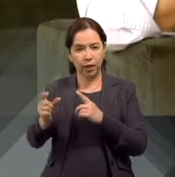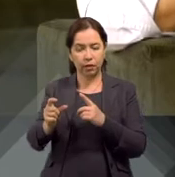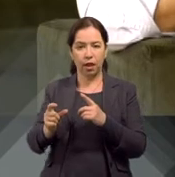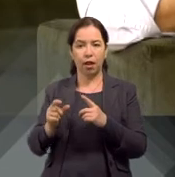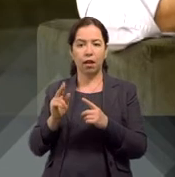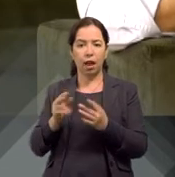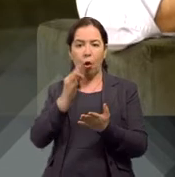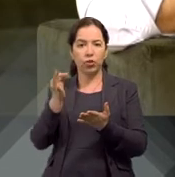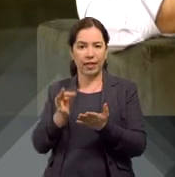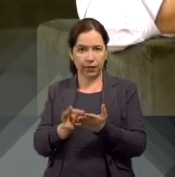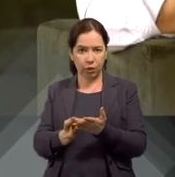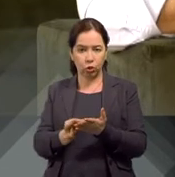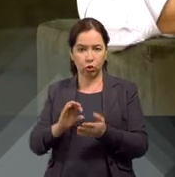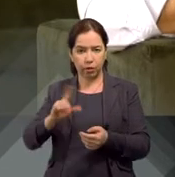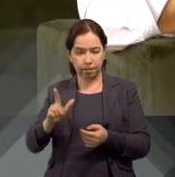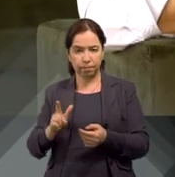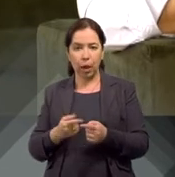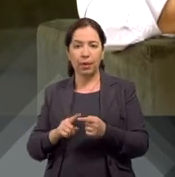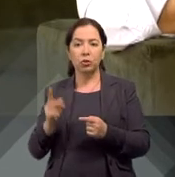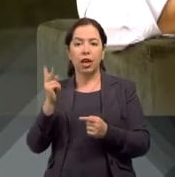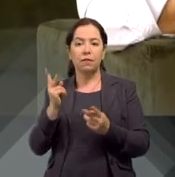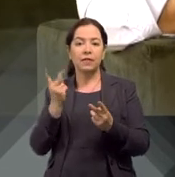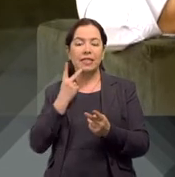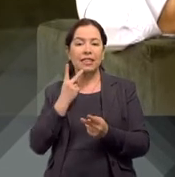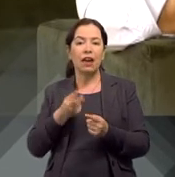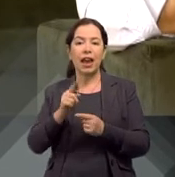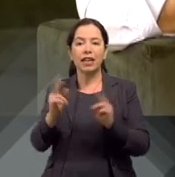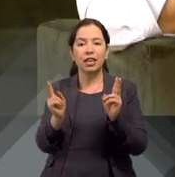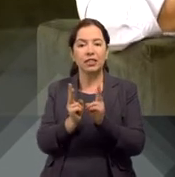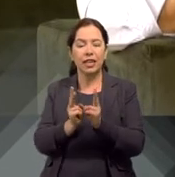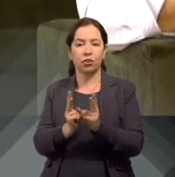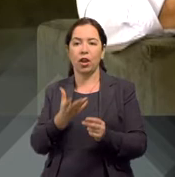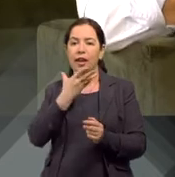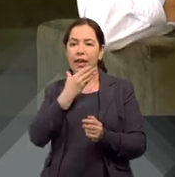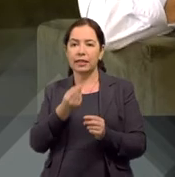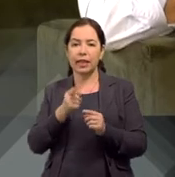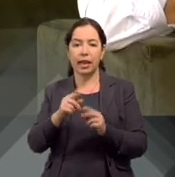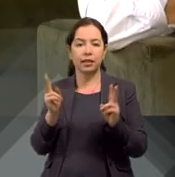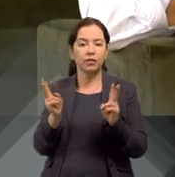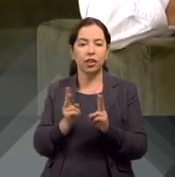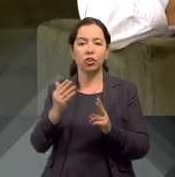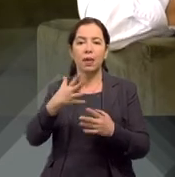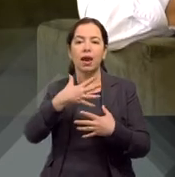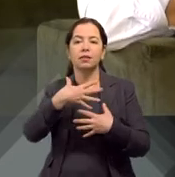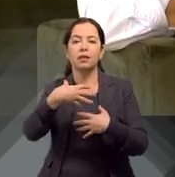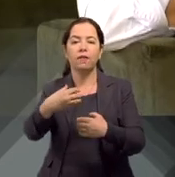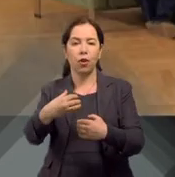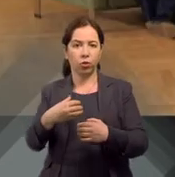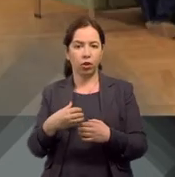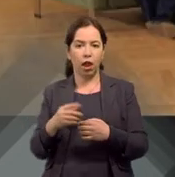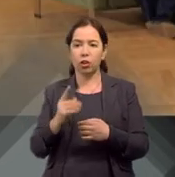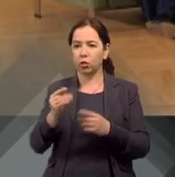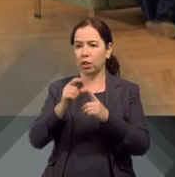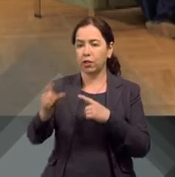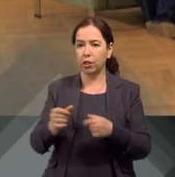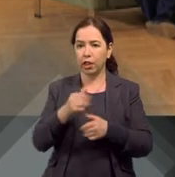как ответственность. Потому что всегда в этих встречах, как будто бы красота этой встречи тебя зовет, а что ты отвечаешь?